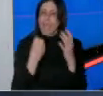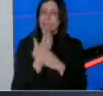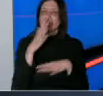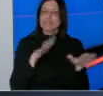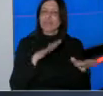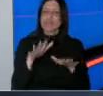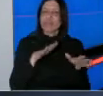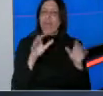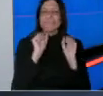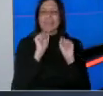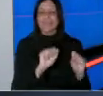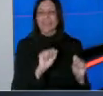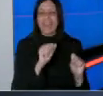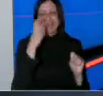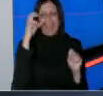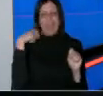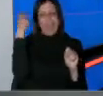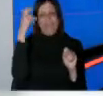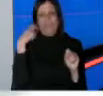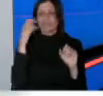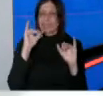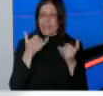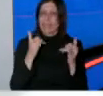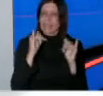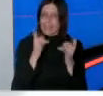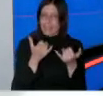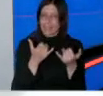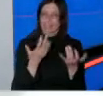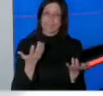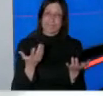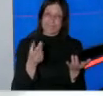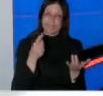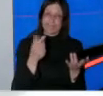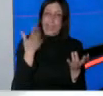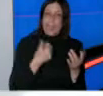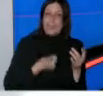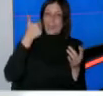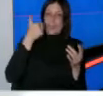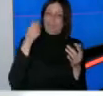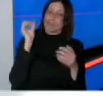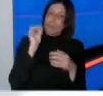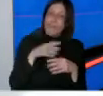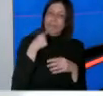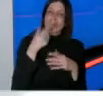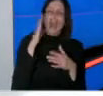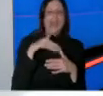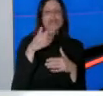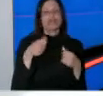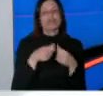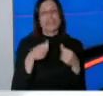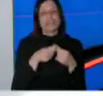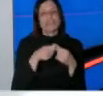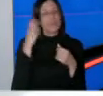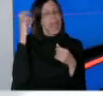והקמת ממשלה בתמיכת הערבים. כן, כן. אז הנה, תראה, היה פה מנהיג שבא ואומר, חבר'ה, כבר היו פה שותפים